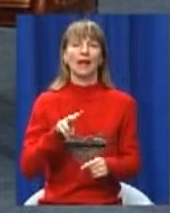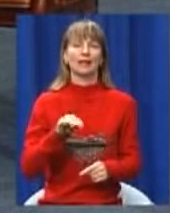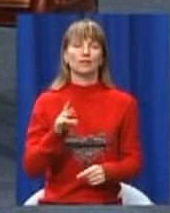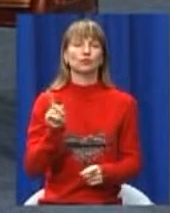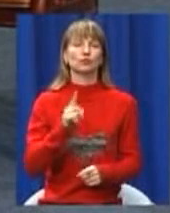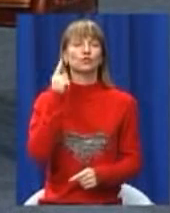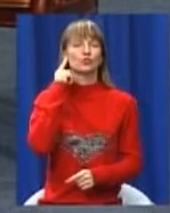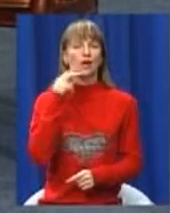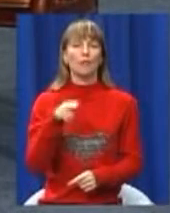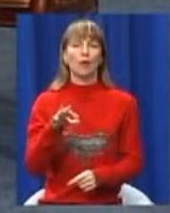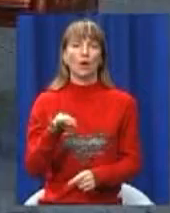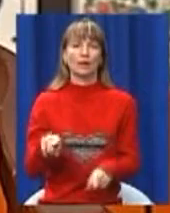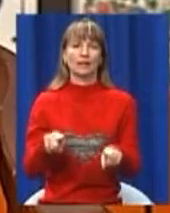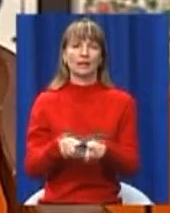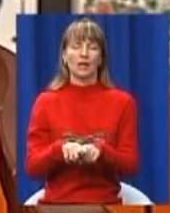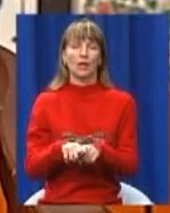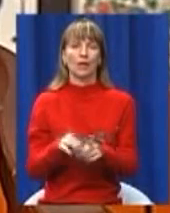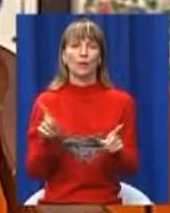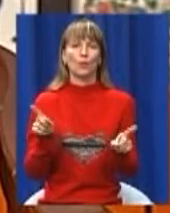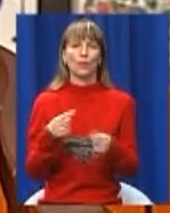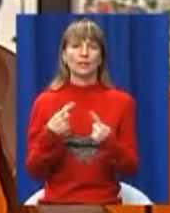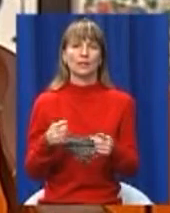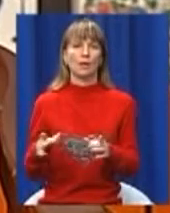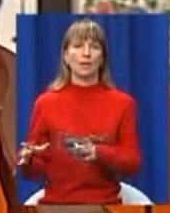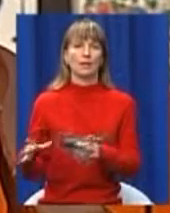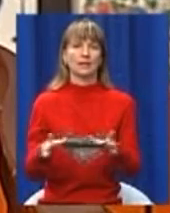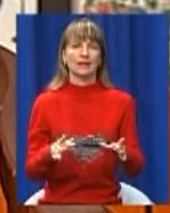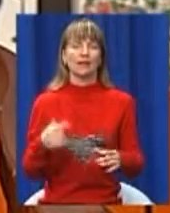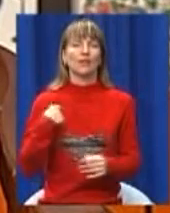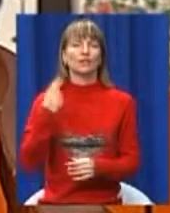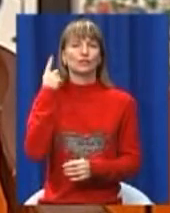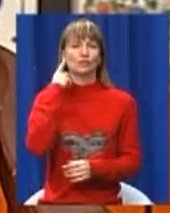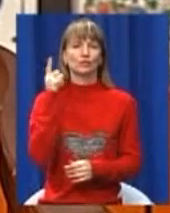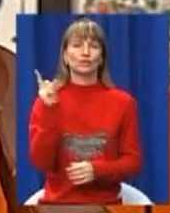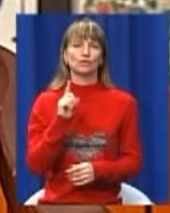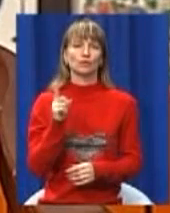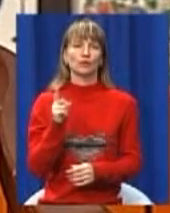ти чула про такі штуки, як музичні платівки? Я чула, що у